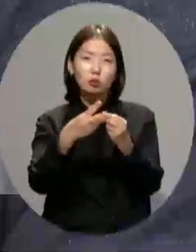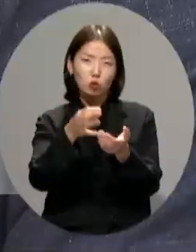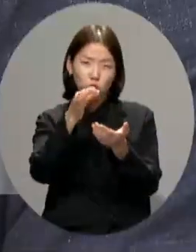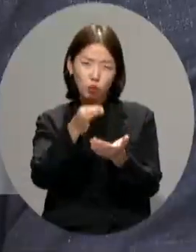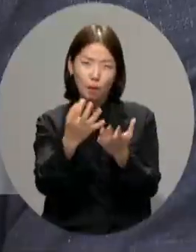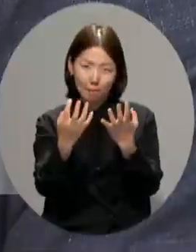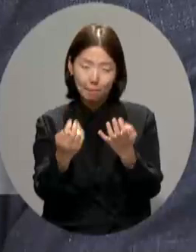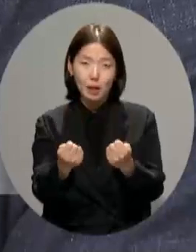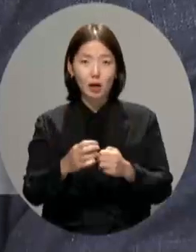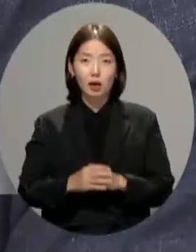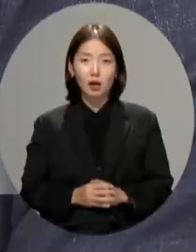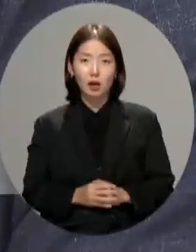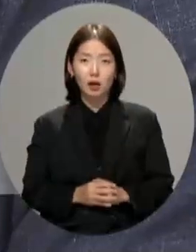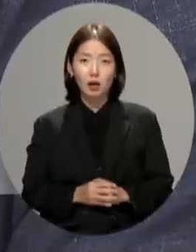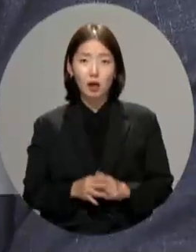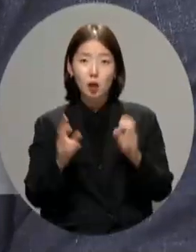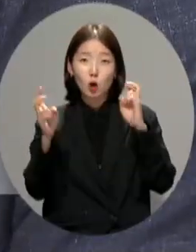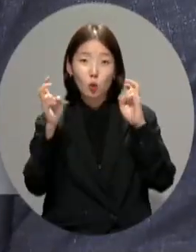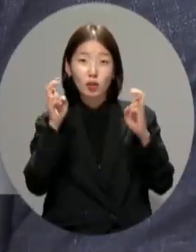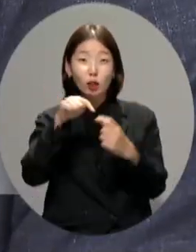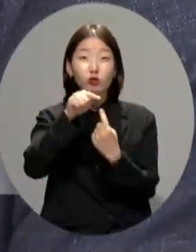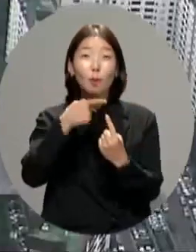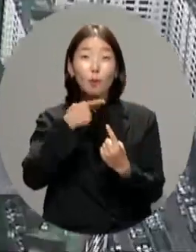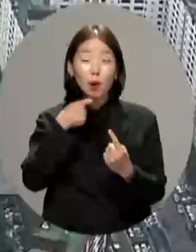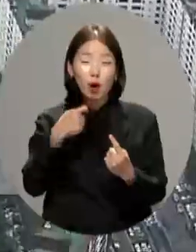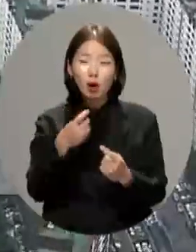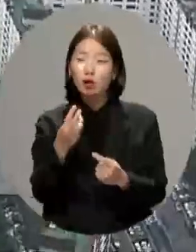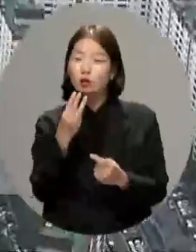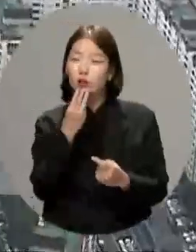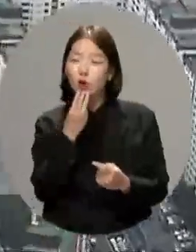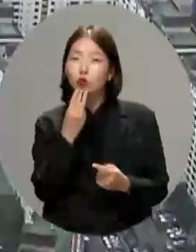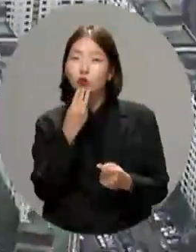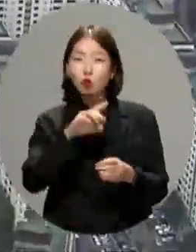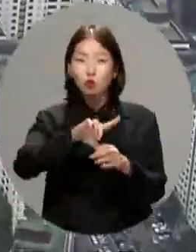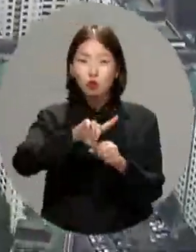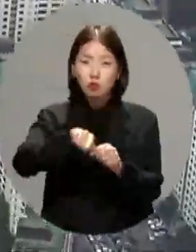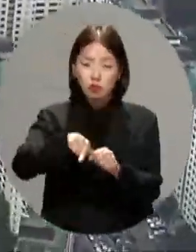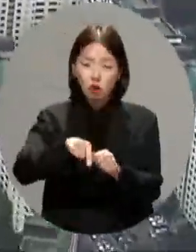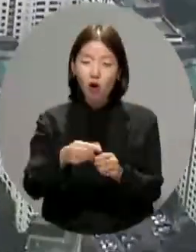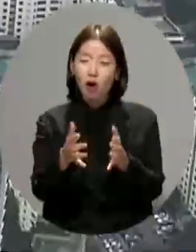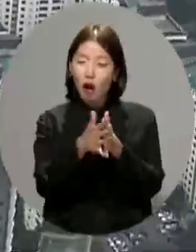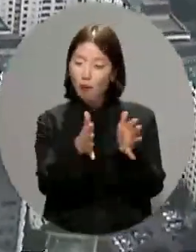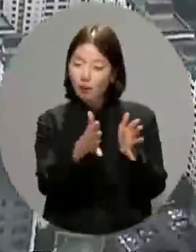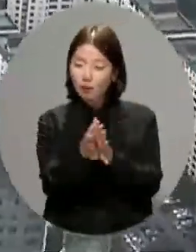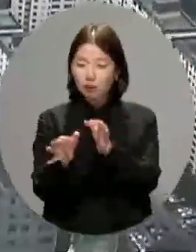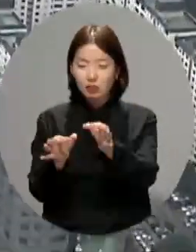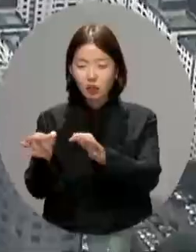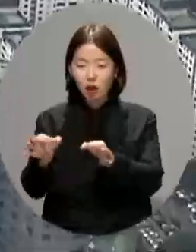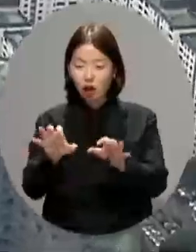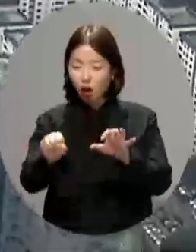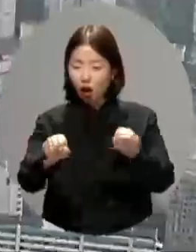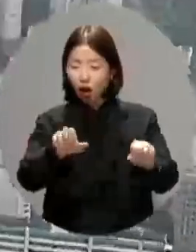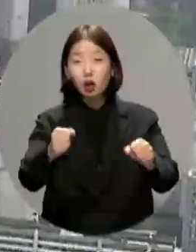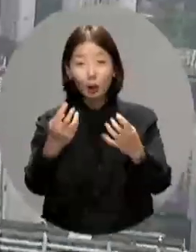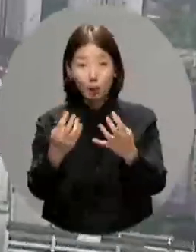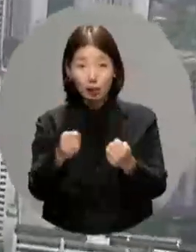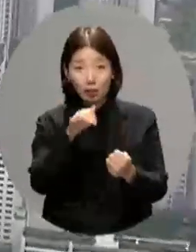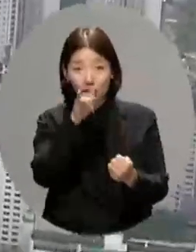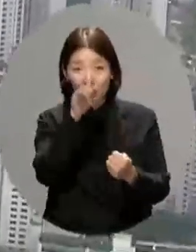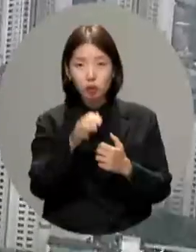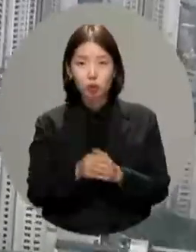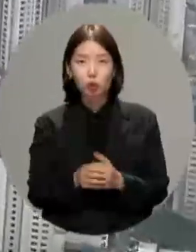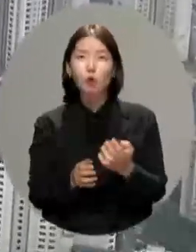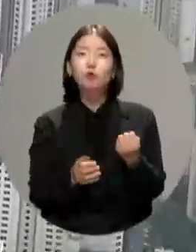많습니다 기업가 출신의 최 시장은 서울등 수도권에 아파트와 상가 건물을 여러 채 가지고 있고